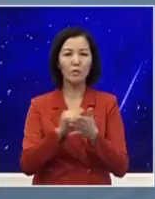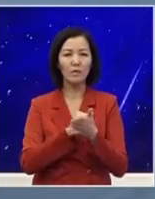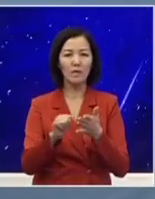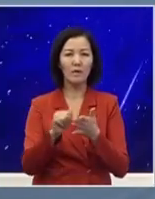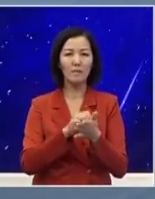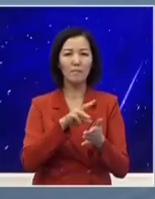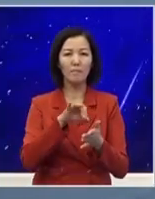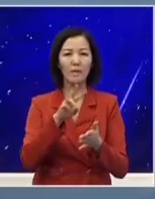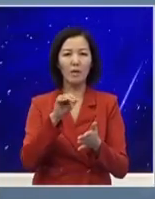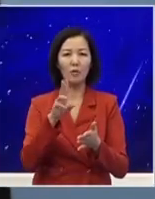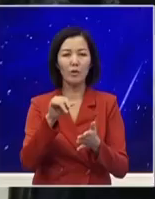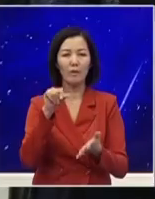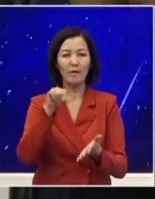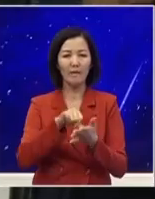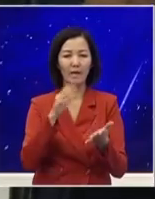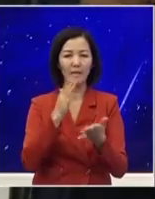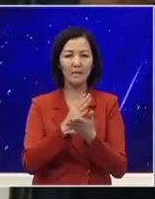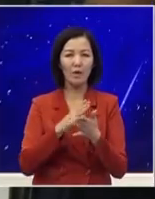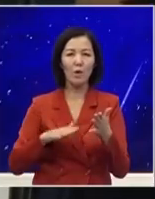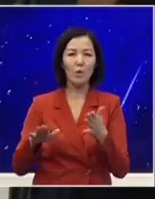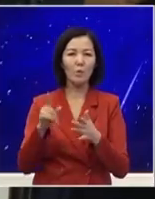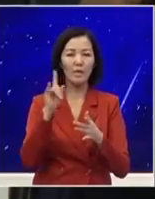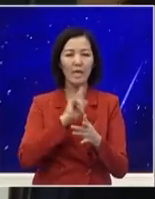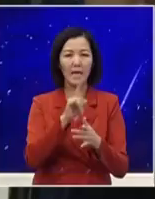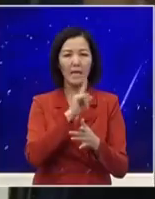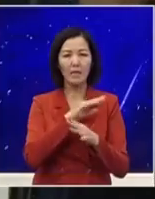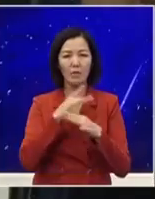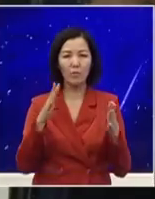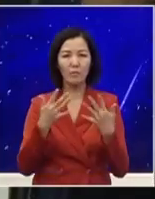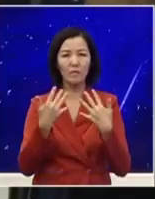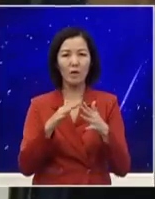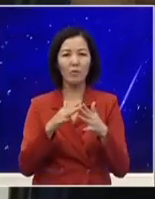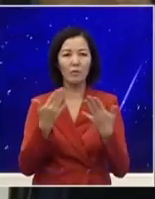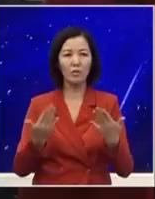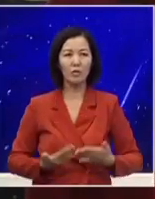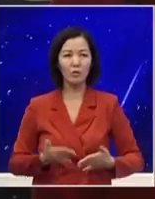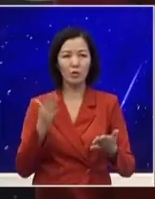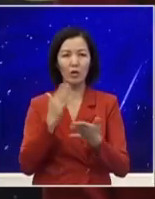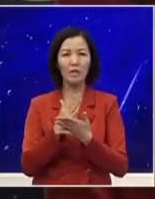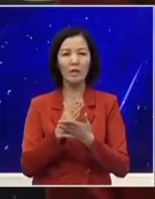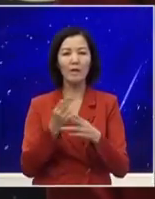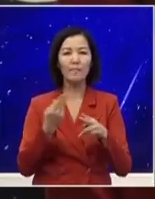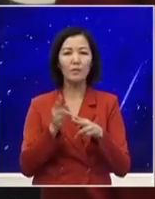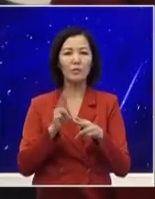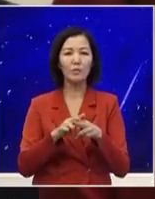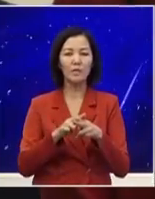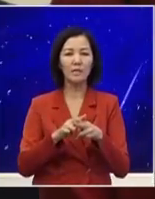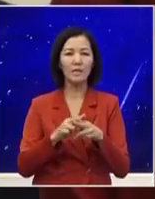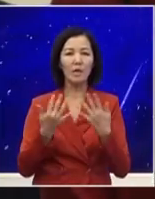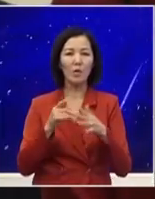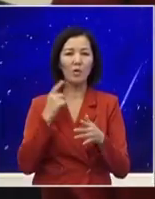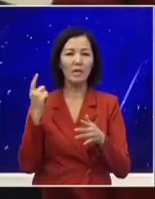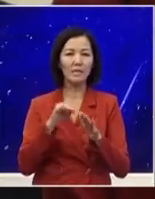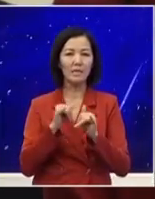сертификатталған тренер Мира Құдабаева да бар. Өңірдегі әйелдердің басым бөлігі ауылды жерде тұратыны жасырын емес. Сондықтан жиында мамандар